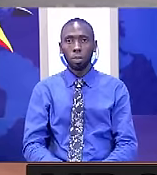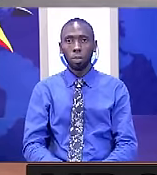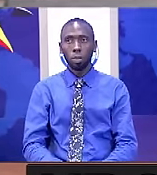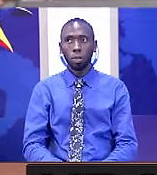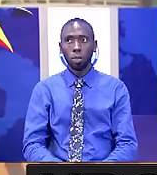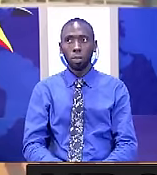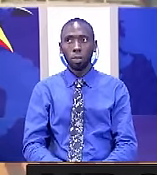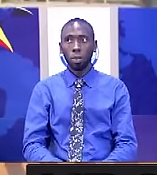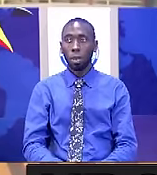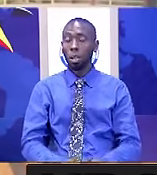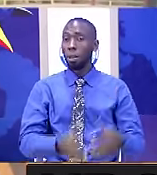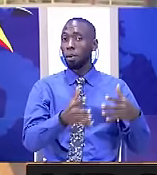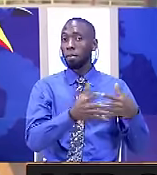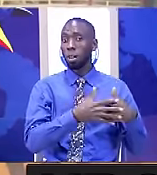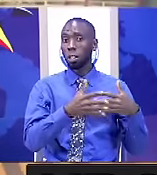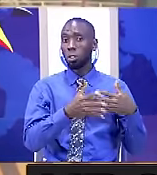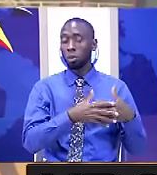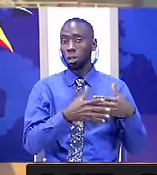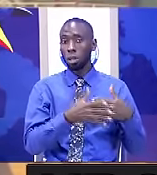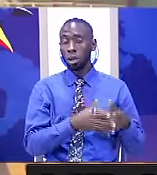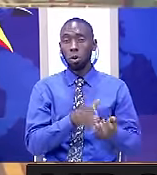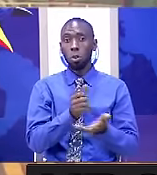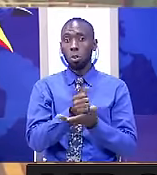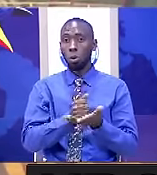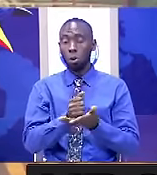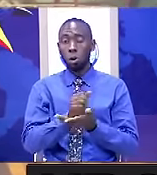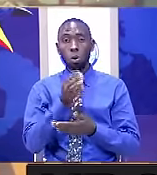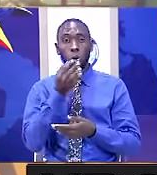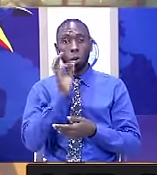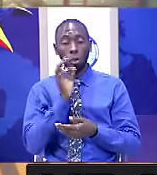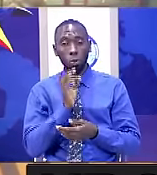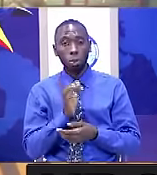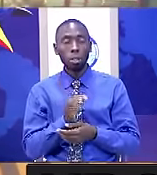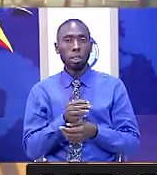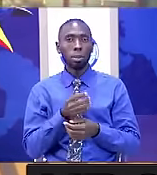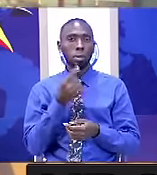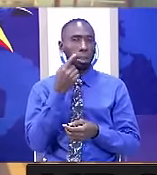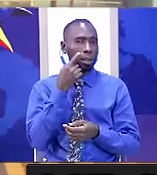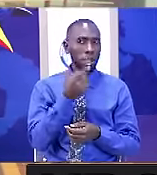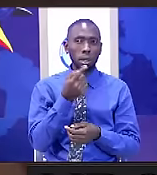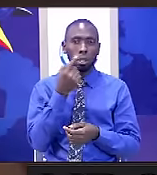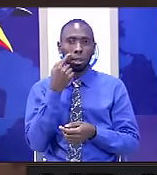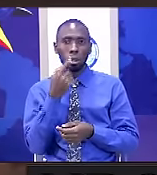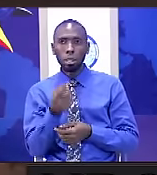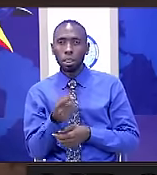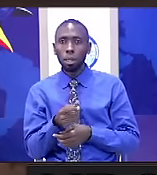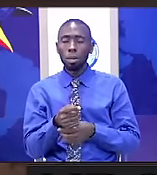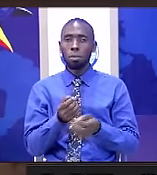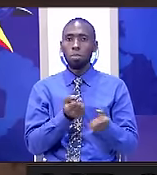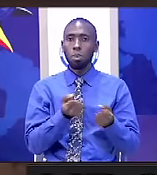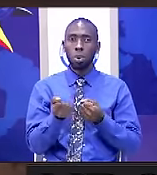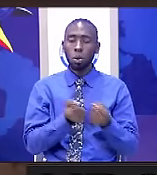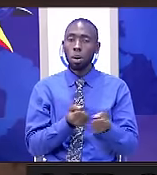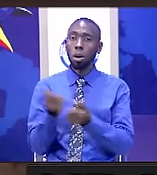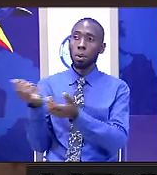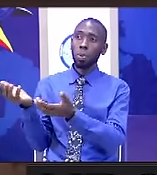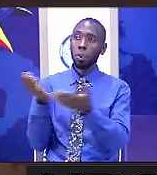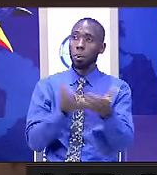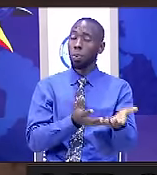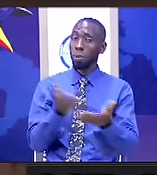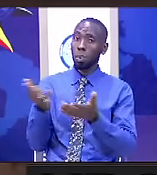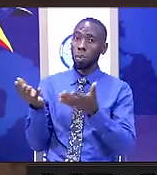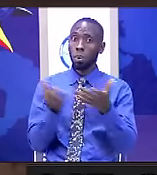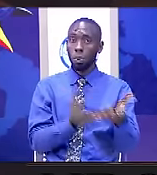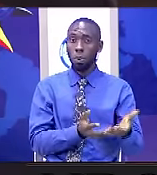Wano ku factory y'emmwanyi buli saawa tulaba loole ezeetisse emmwanyi nga ziyingira okuva mu balimi nezipimibwa